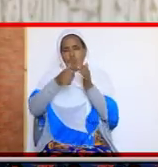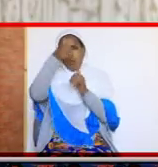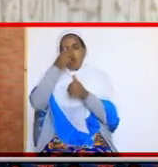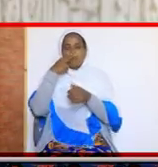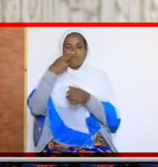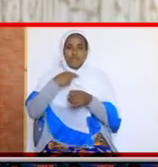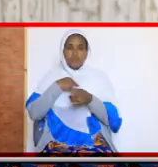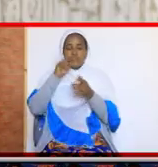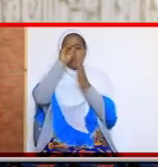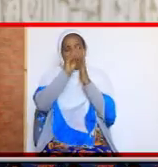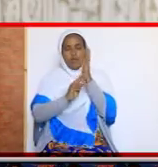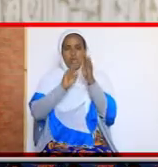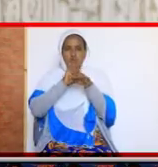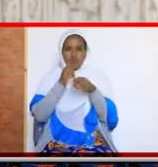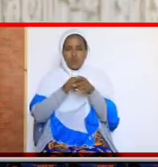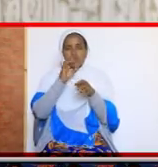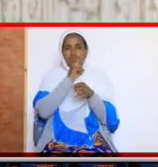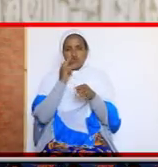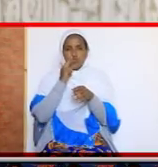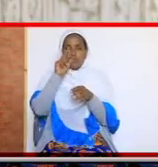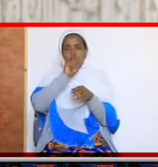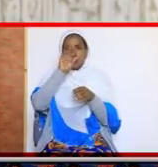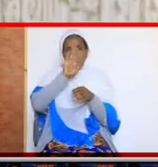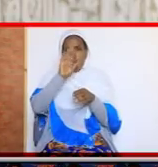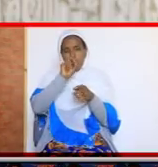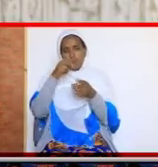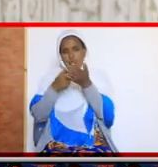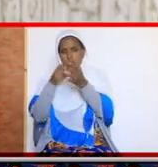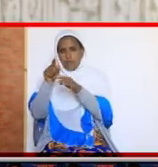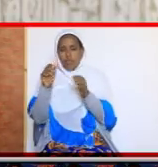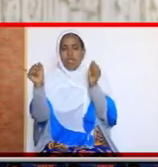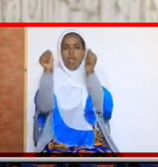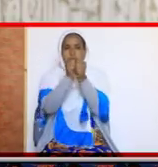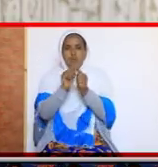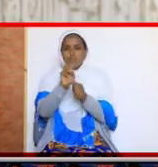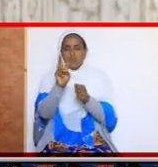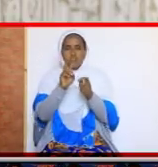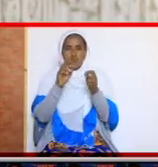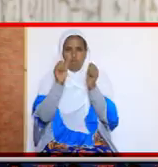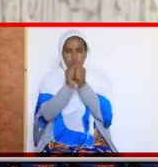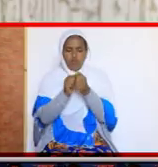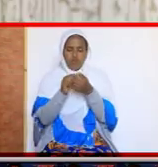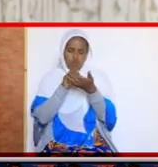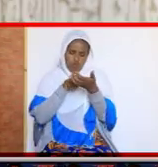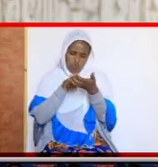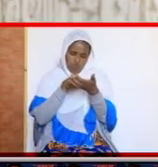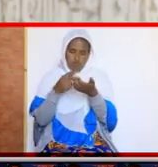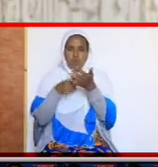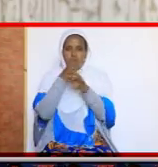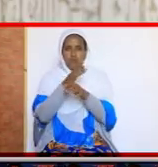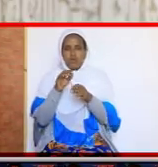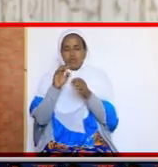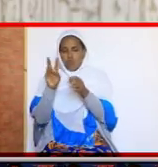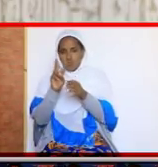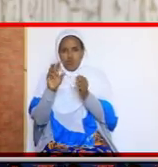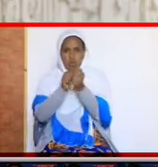የሚያድረው ምዕራፉ ነው። ጾመ ድጓው የሚባለውም ያው ነው ማለት ነው። ምዕራፉ ከጾመ ድጓው ጋር አንድ ላይ ነው የሚባለው።